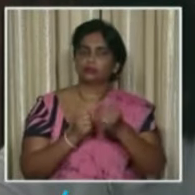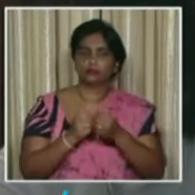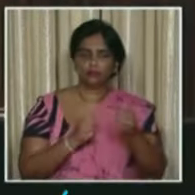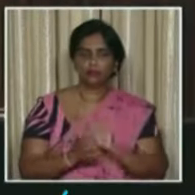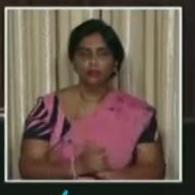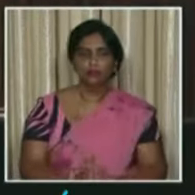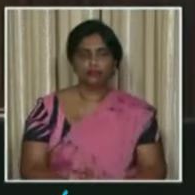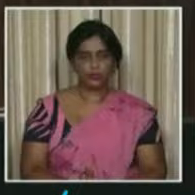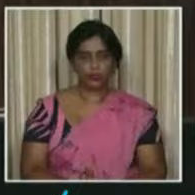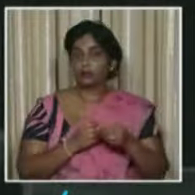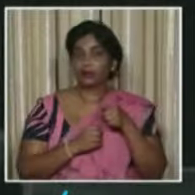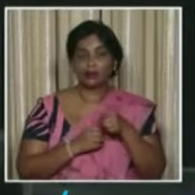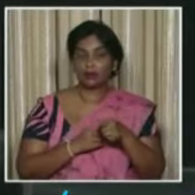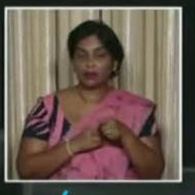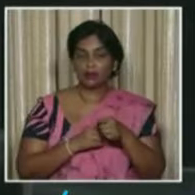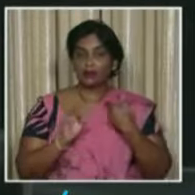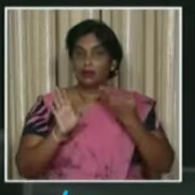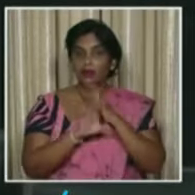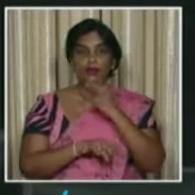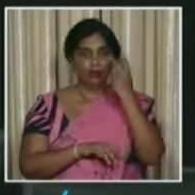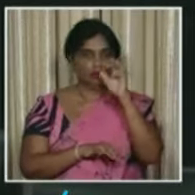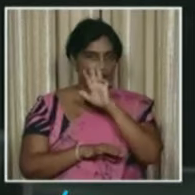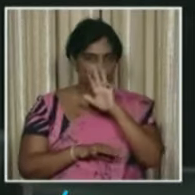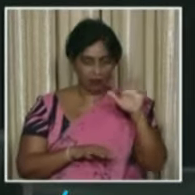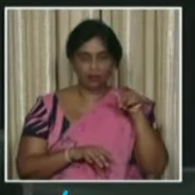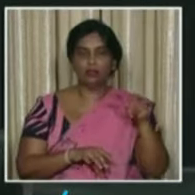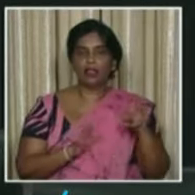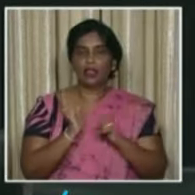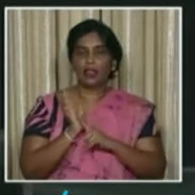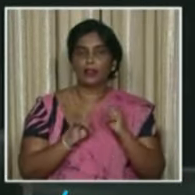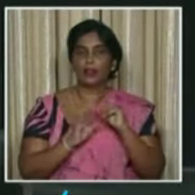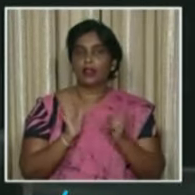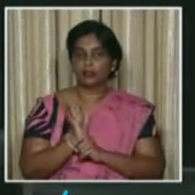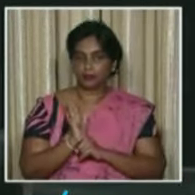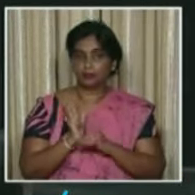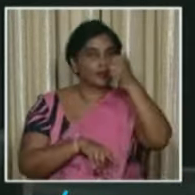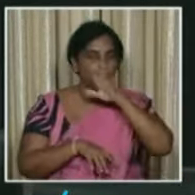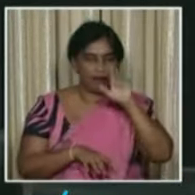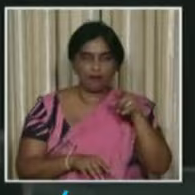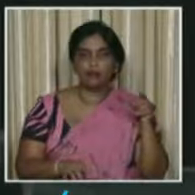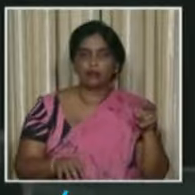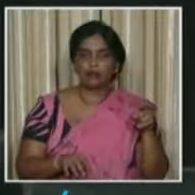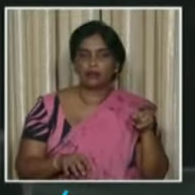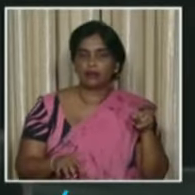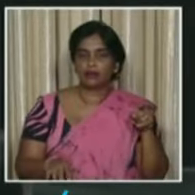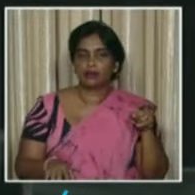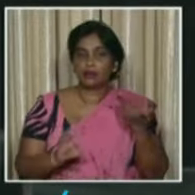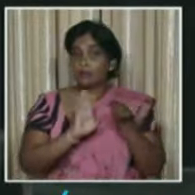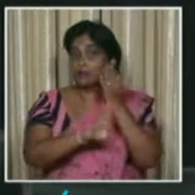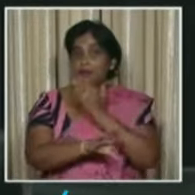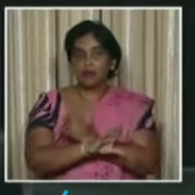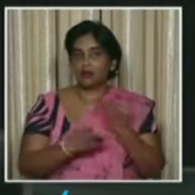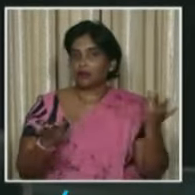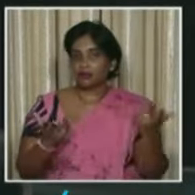හරි අමාත්‍යතුමා. ඔබතුමාගේ ප්‍රශ්නේ විසඳුණා. පහුගිය 2019 තමයි LPL එකේ ලොකු වංචාවක් තියෙනවා. ඉතින් මේක කලින් කෙරලා තිබෙන්නේ